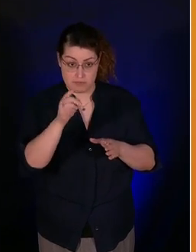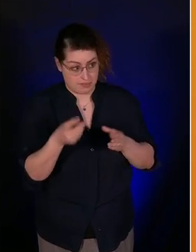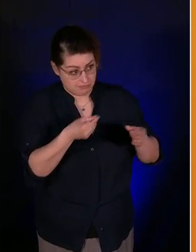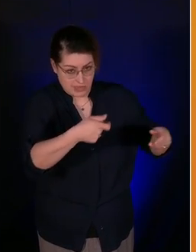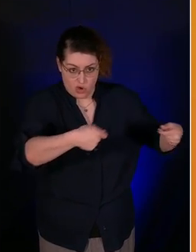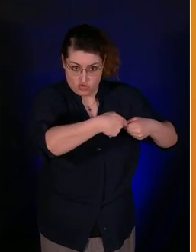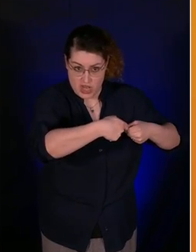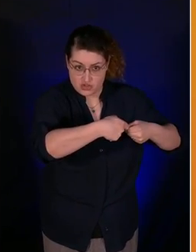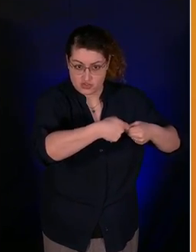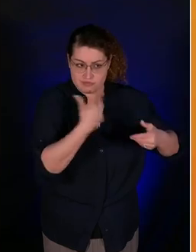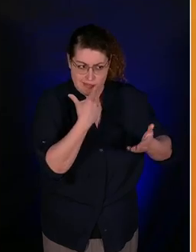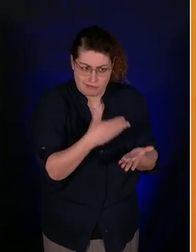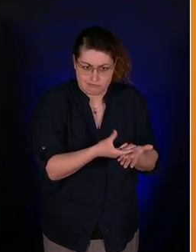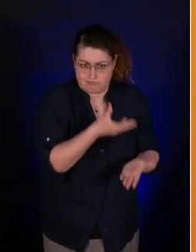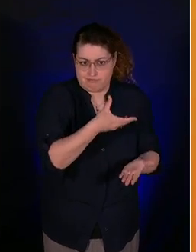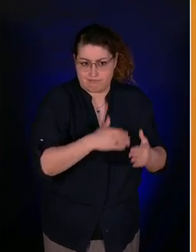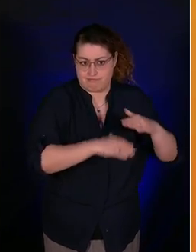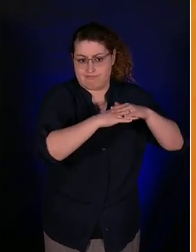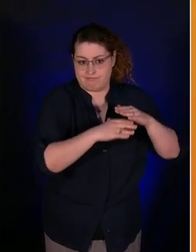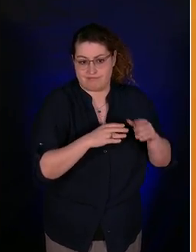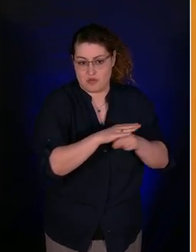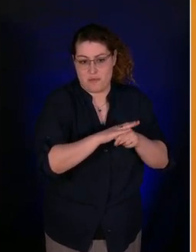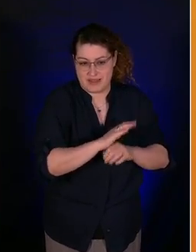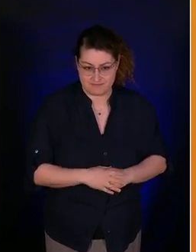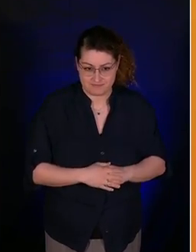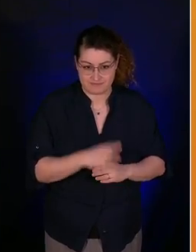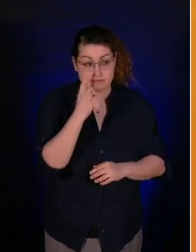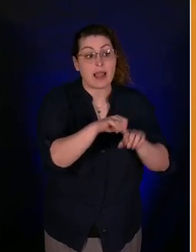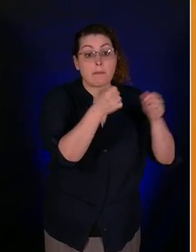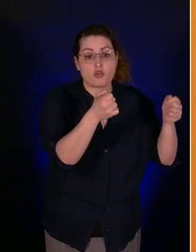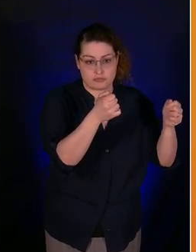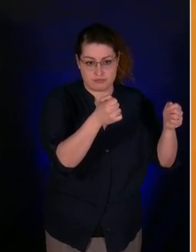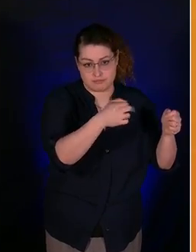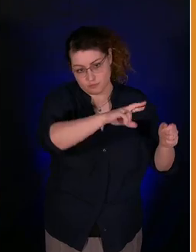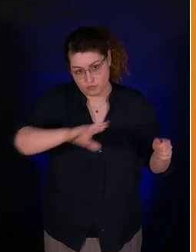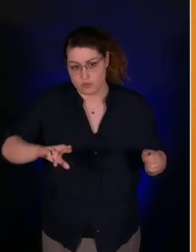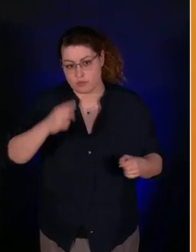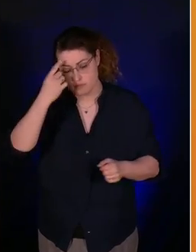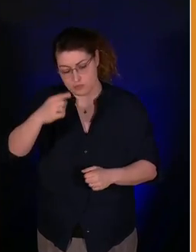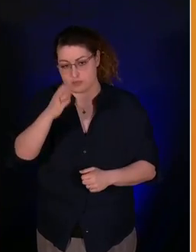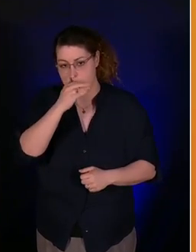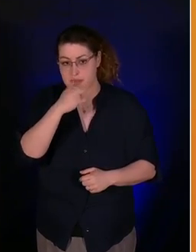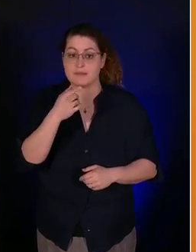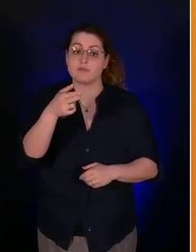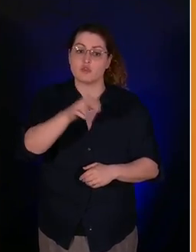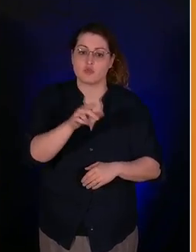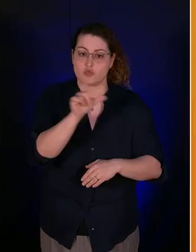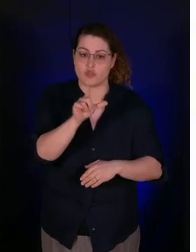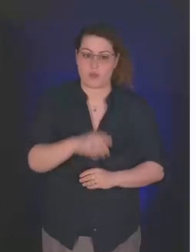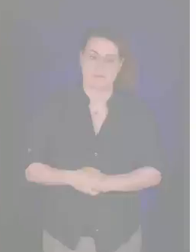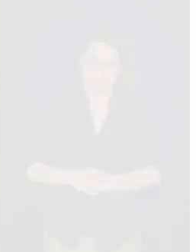les recharger, très important, à la pause. Bon appétit, à tout à l'heure à 14h. Merci.